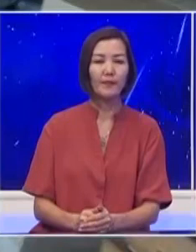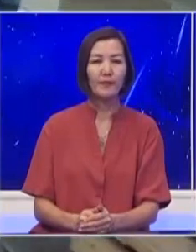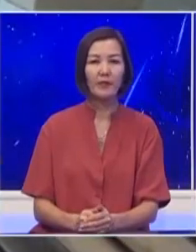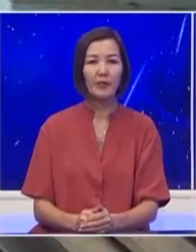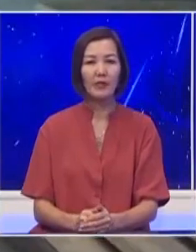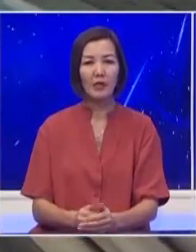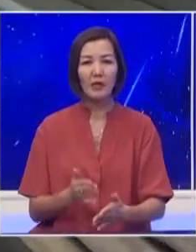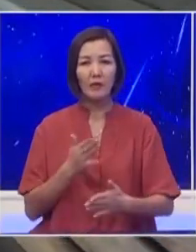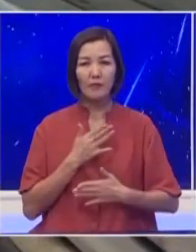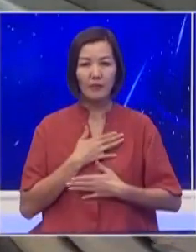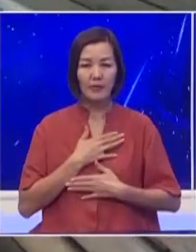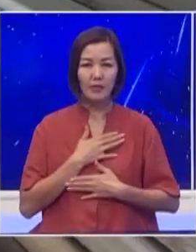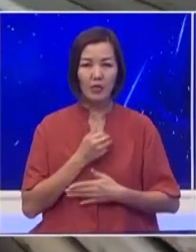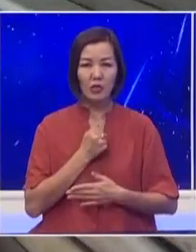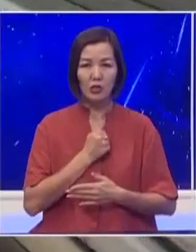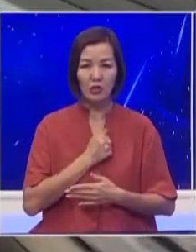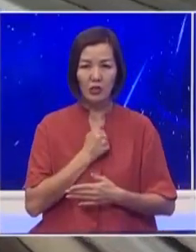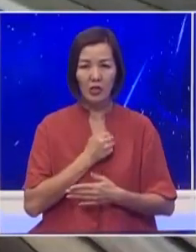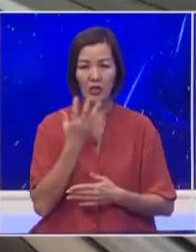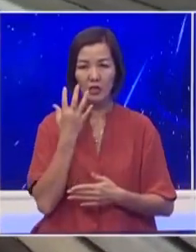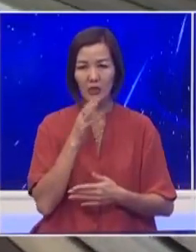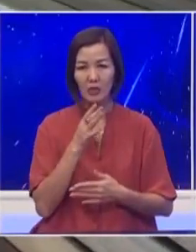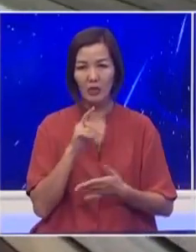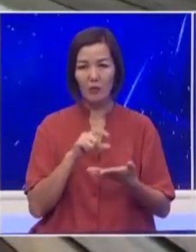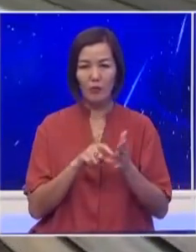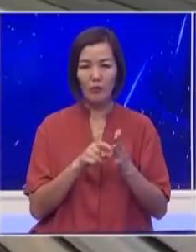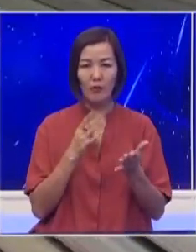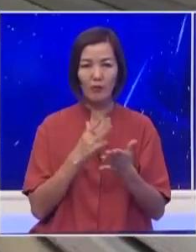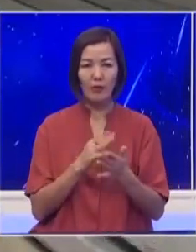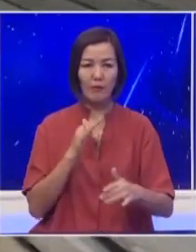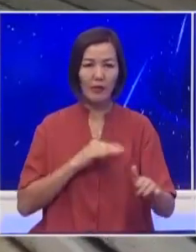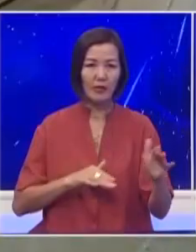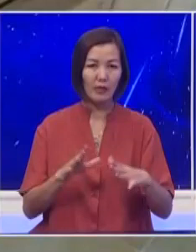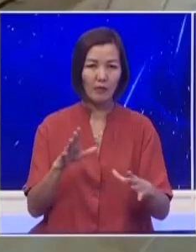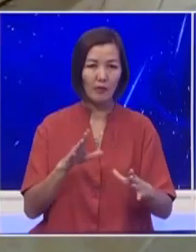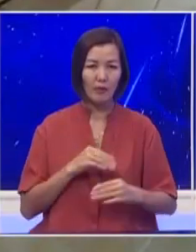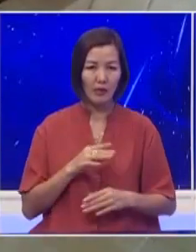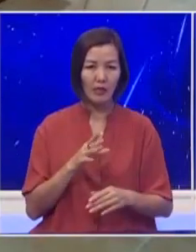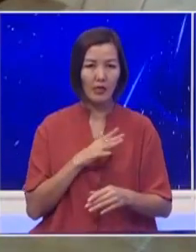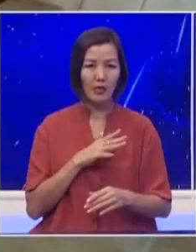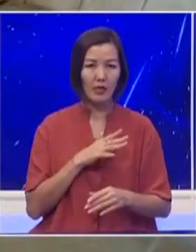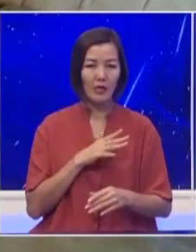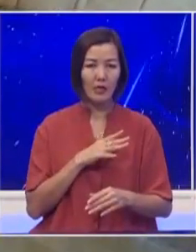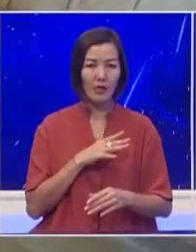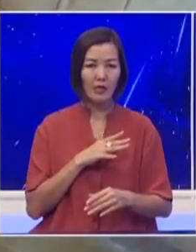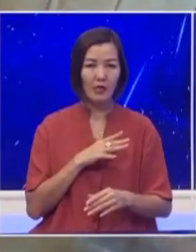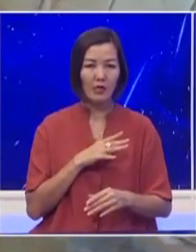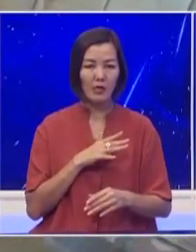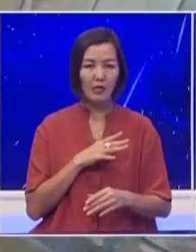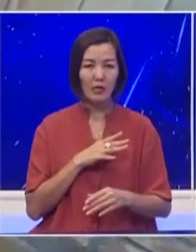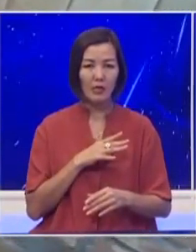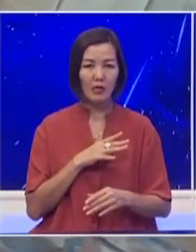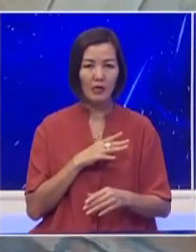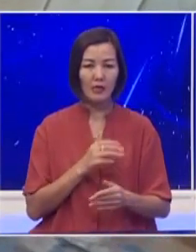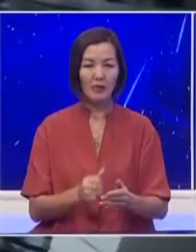Ол жақта демалуға болады. Мына жақта көріп тұрғандай бассейнмен бірге. Мынау бассейн арасына былай кіріп, ана жақ сыртқа